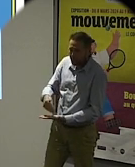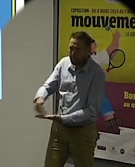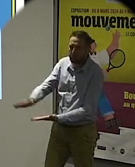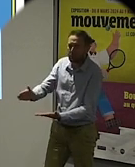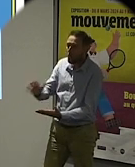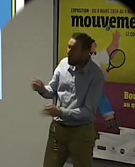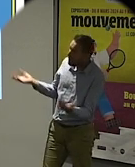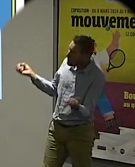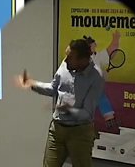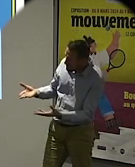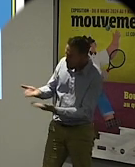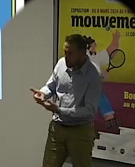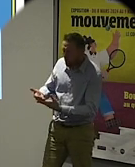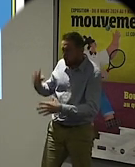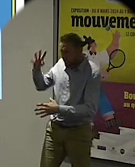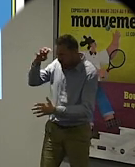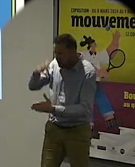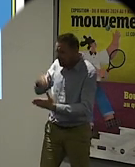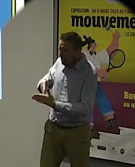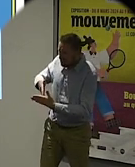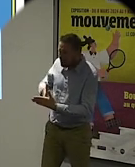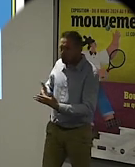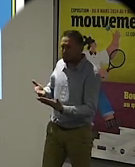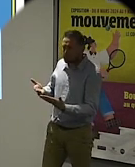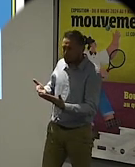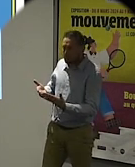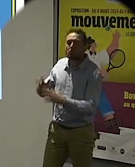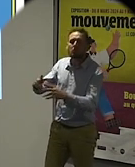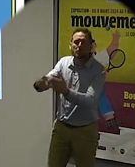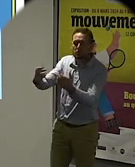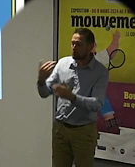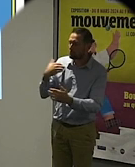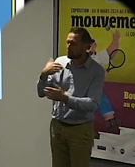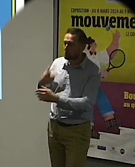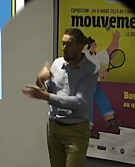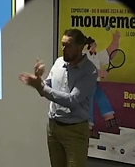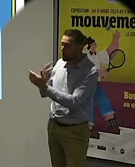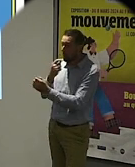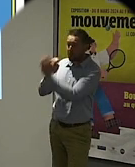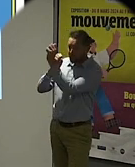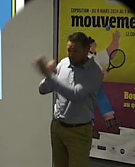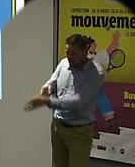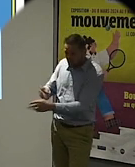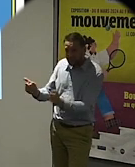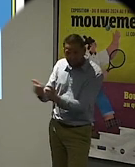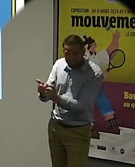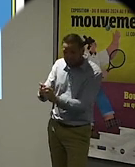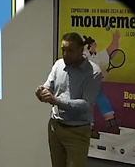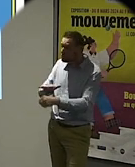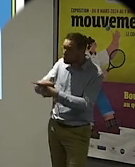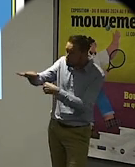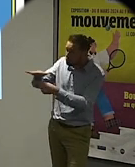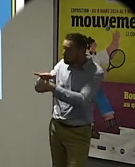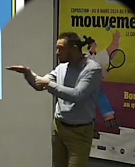vie qui arrivent. Il a par exemple acheté un vélo électrique. Il se déplace en vélo dans la